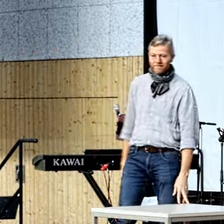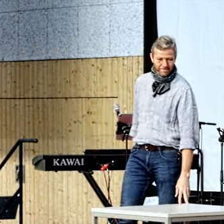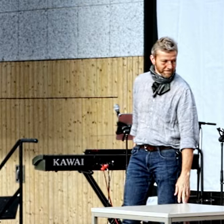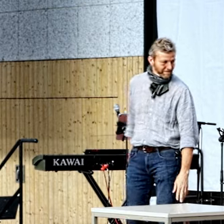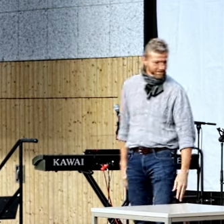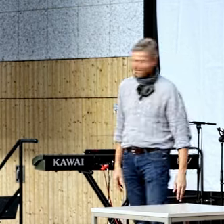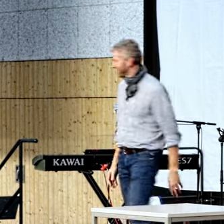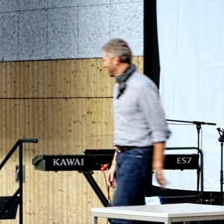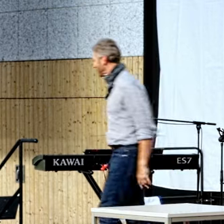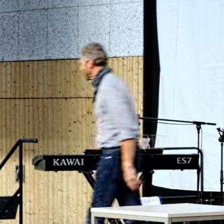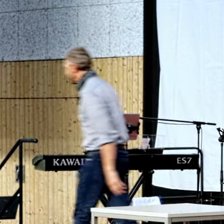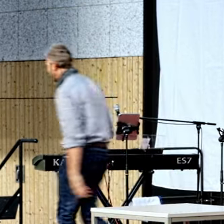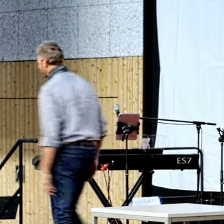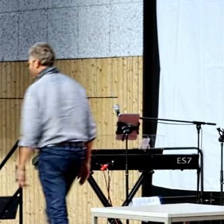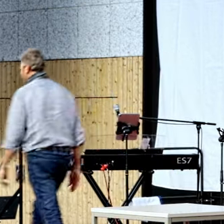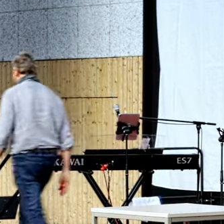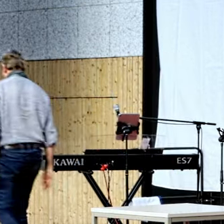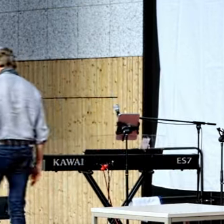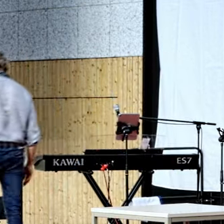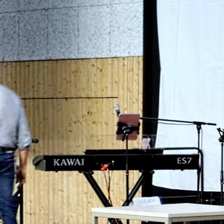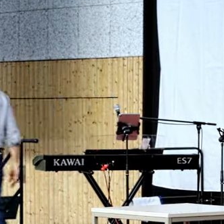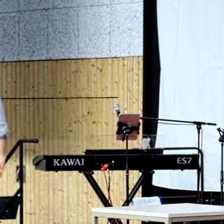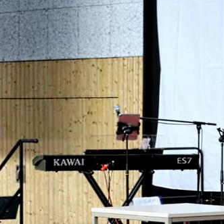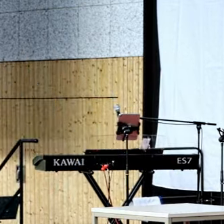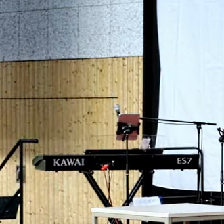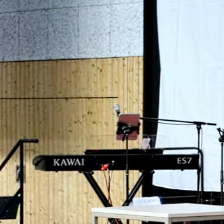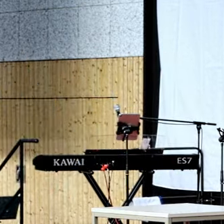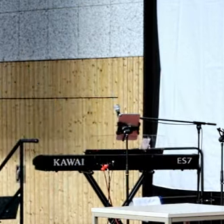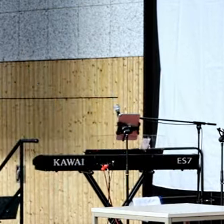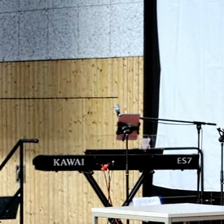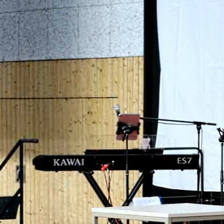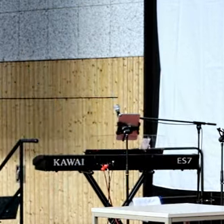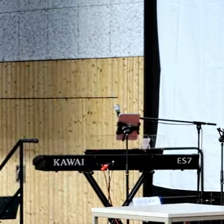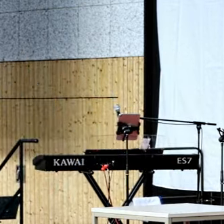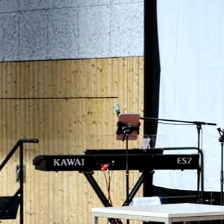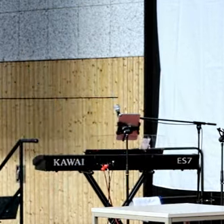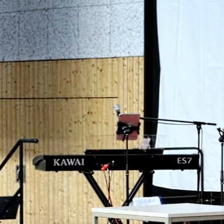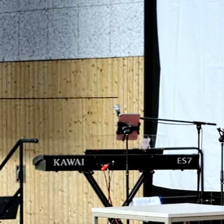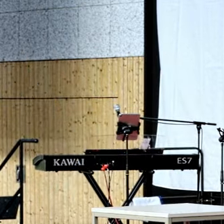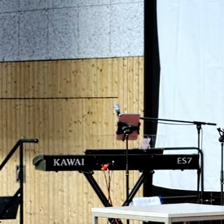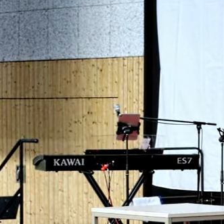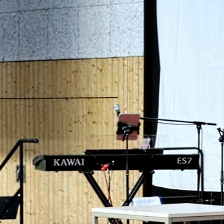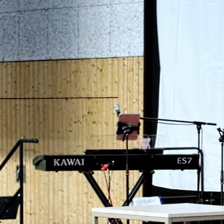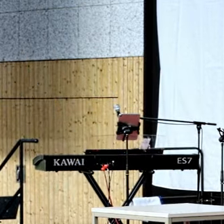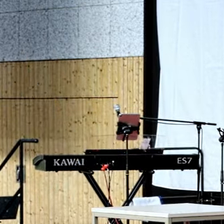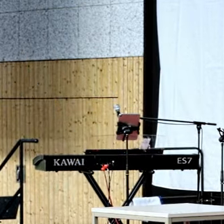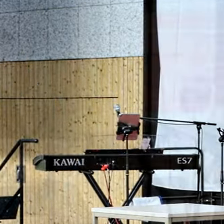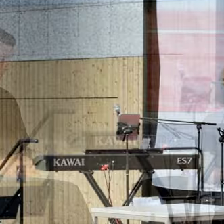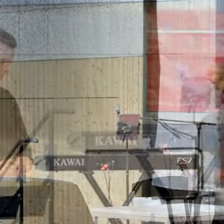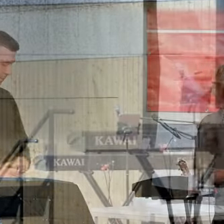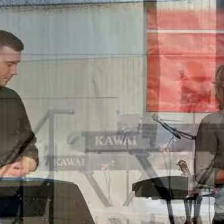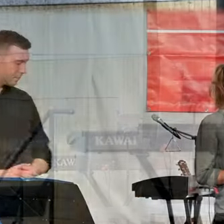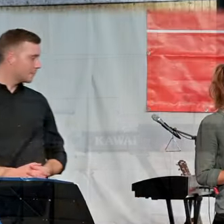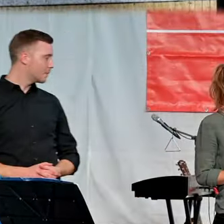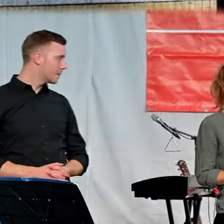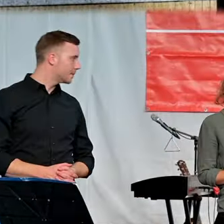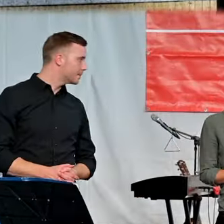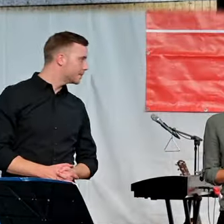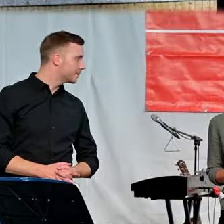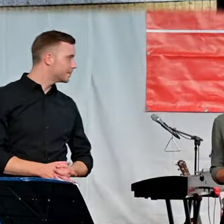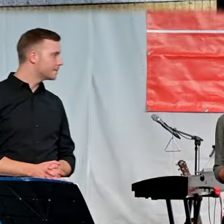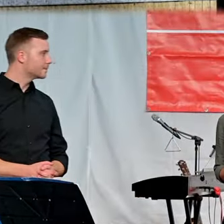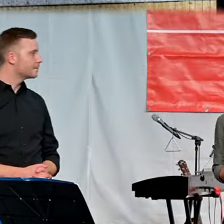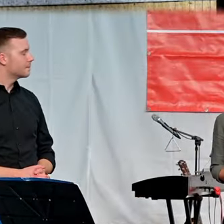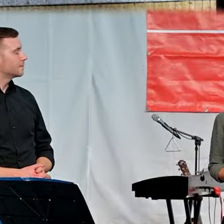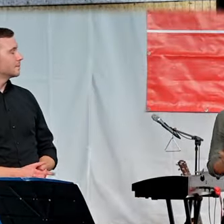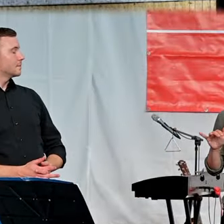Ich begrüße mit euch ganz herzlich jetzt Dr. Heinrich Christian Rust. Schön, dass du da